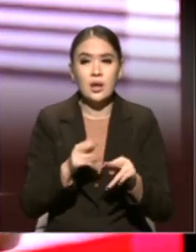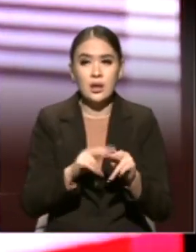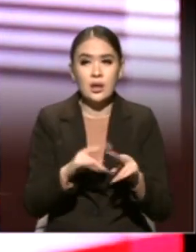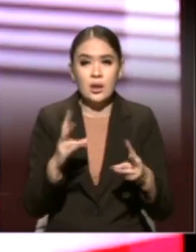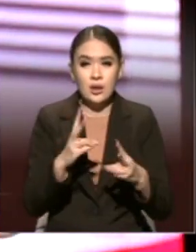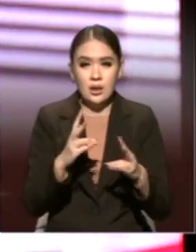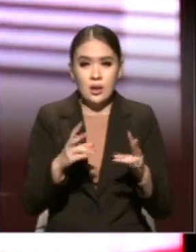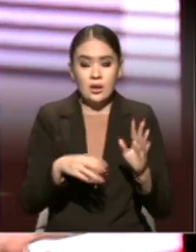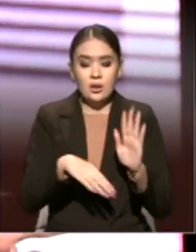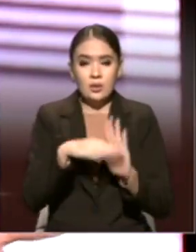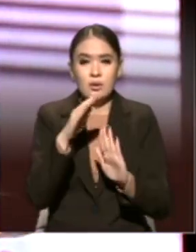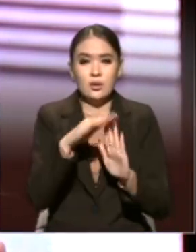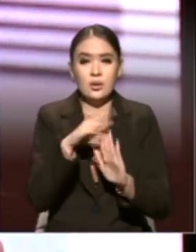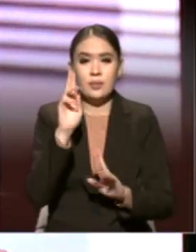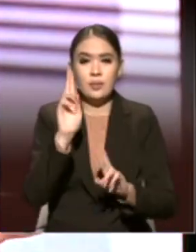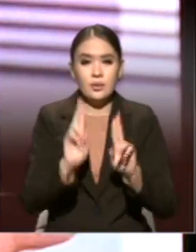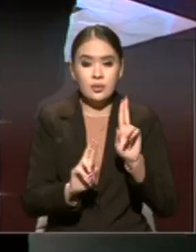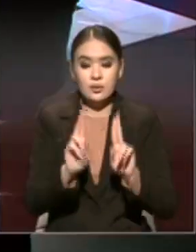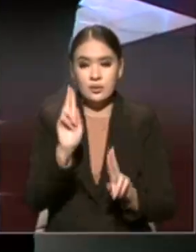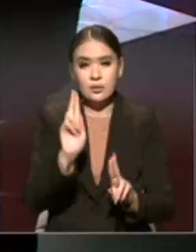процесі. Мәдениетіміз,